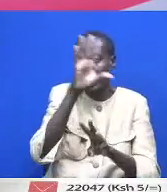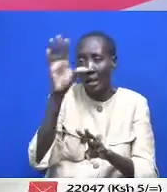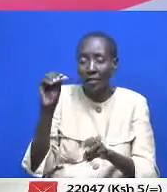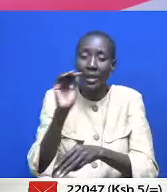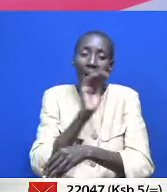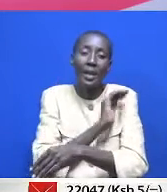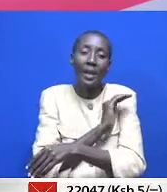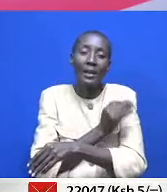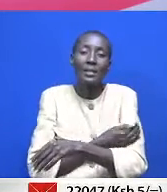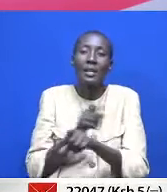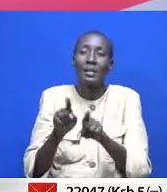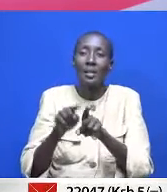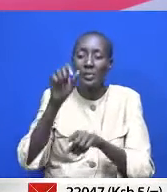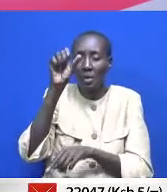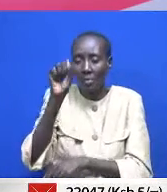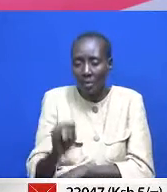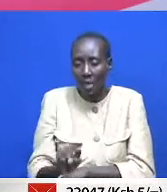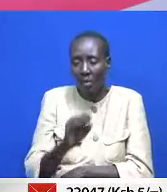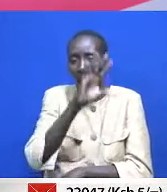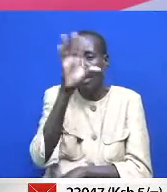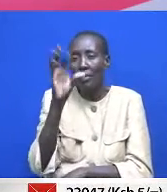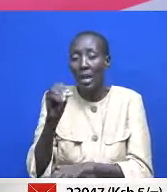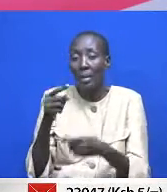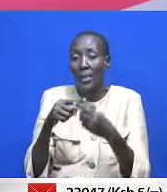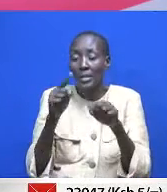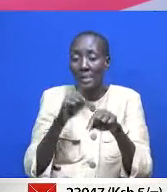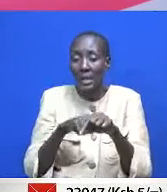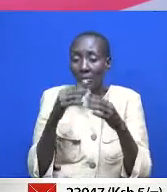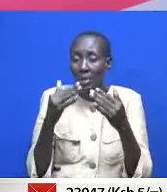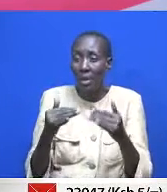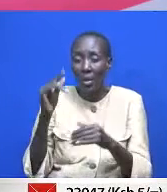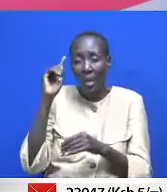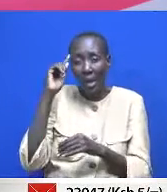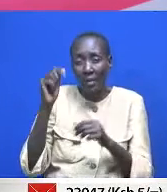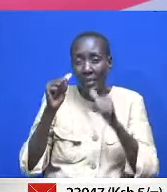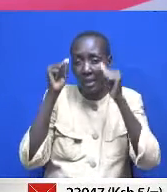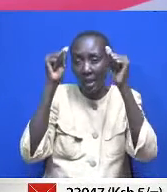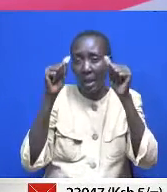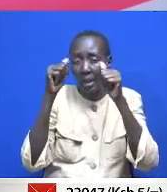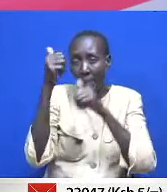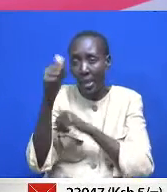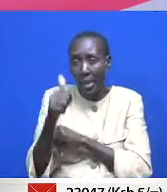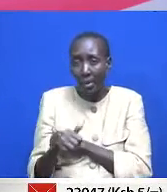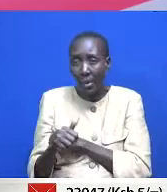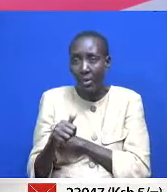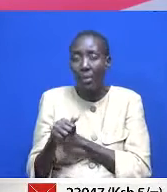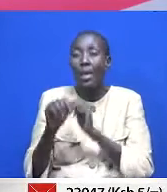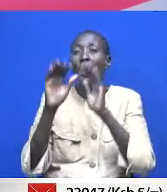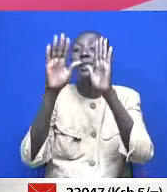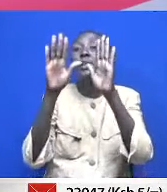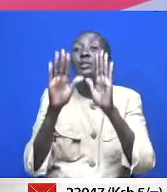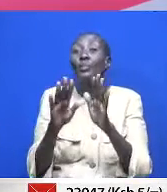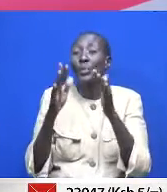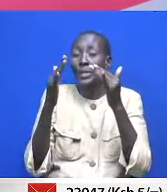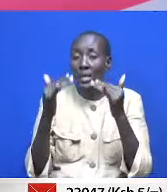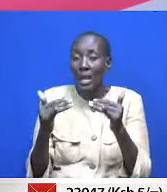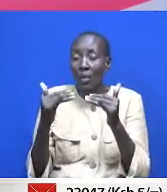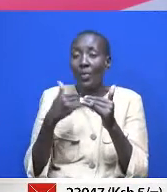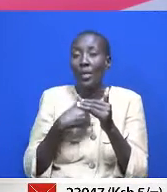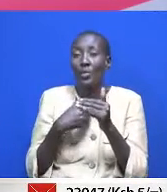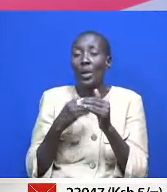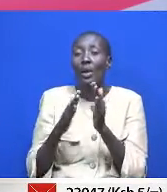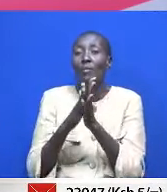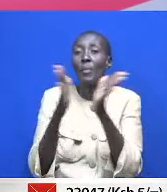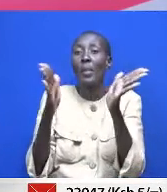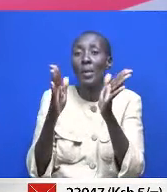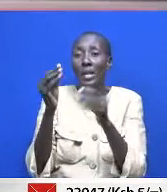hata Afrika Kusini. Lakini wakati huu nafikiria kwamba hiyo kampeni haijafanywa na inahitajika saa hii kwamba tuwe na hiyo civic education.